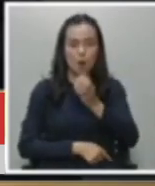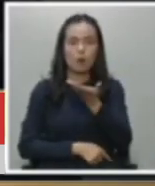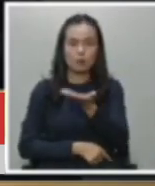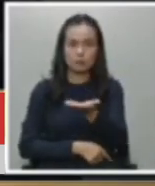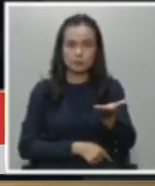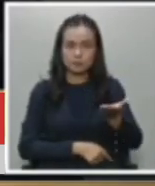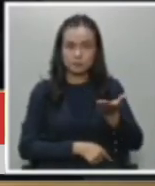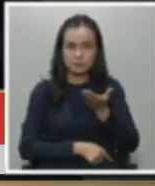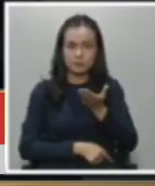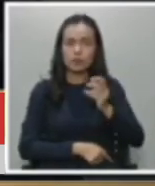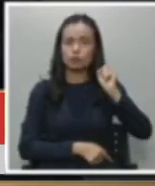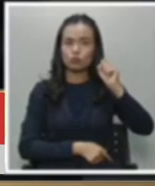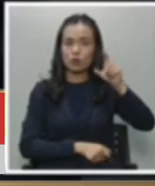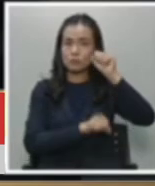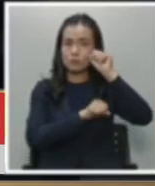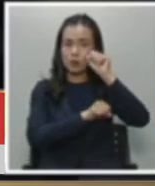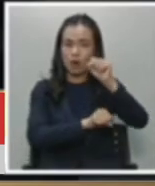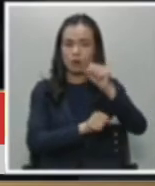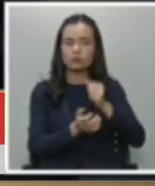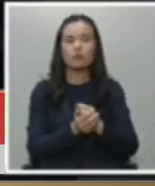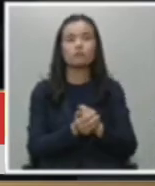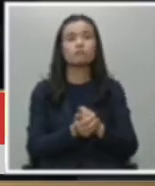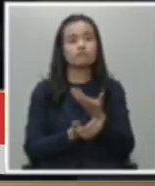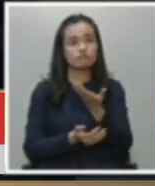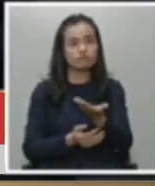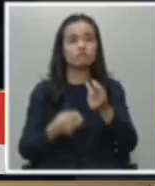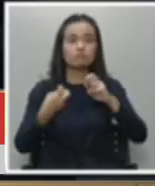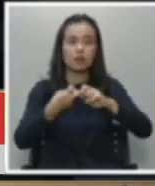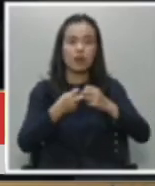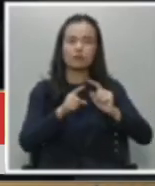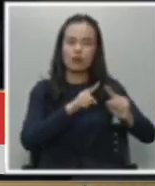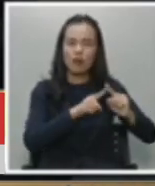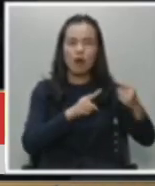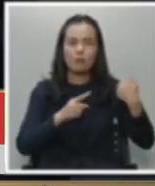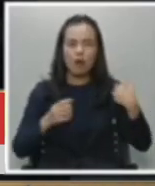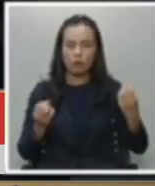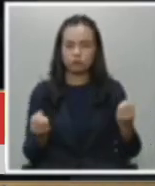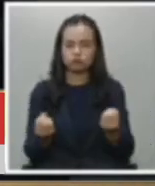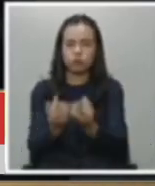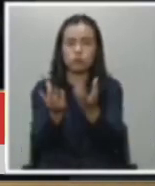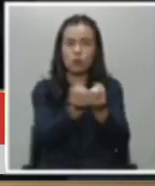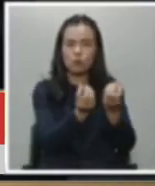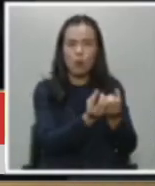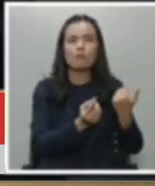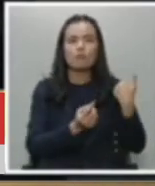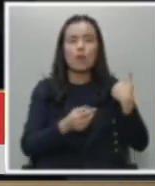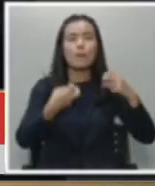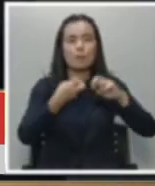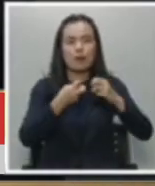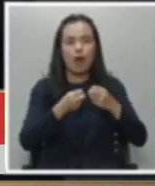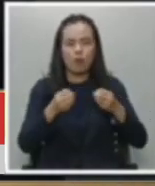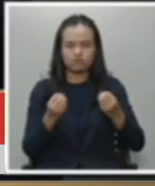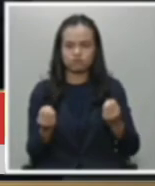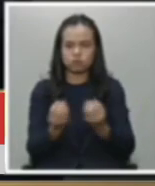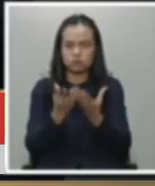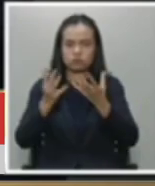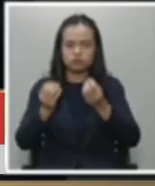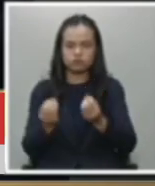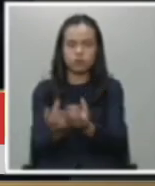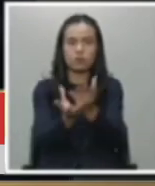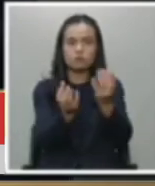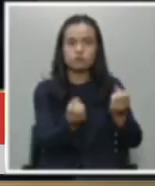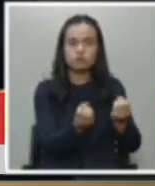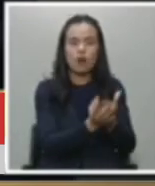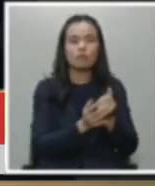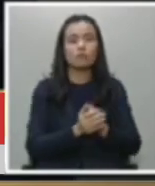การประกาศสถานการณ์ฉุกเฉินนั้นอาจจะทำให้สถานการณ์นั้นบานปลายแล้วก็อาจจะมีผลกระทบในวงกว้างมากขึ้นจะ